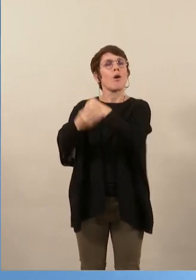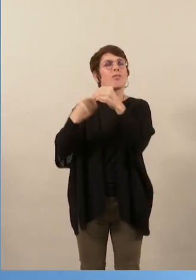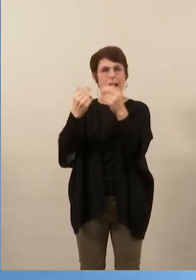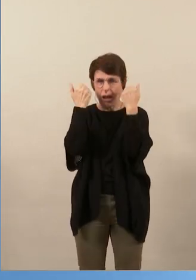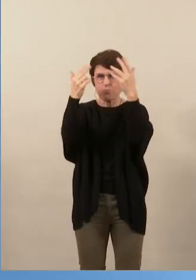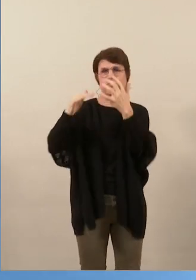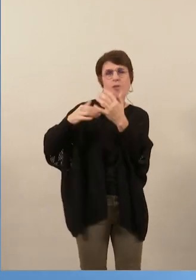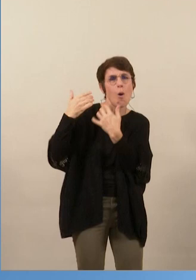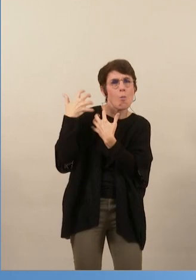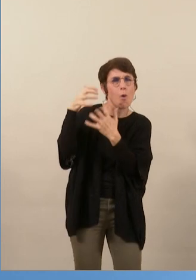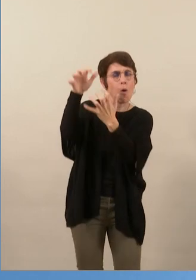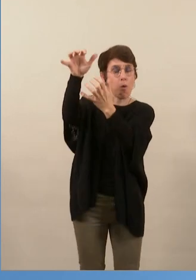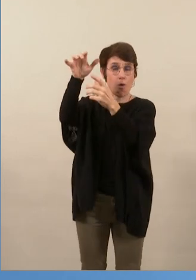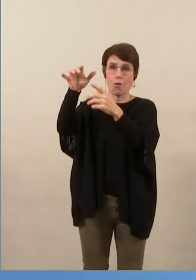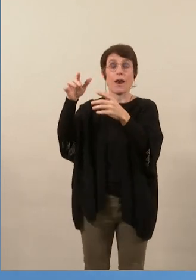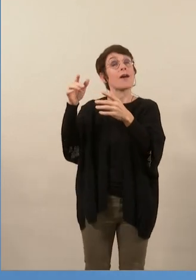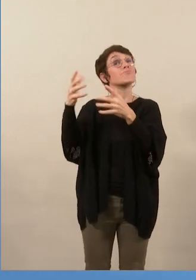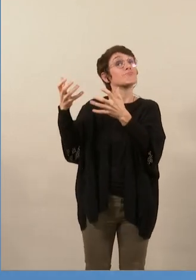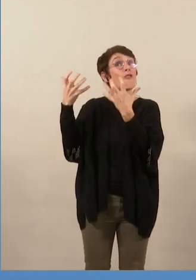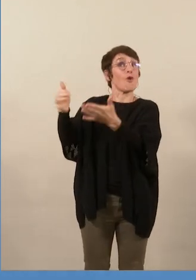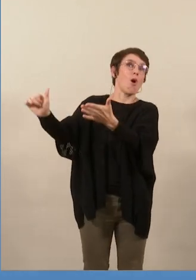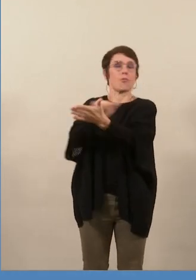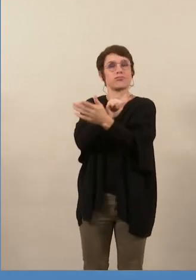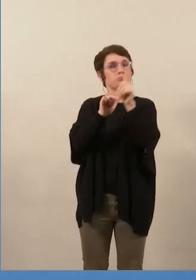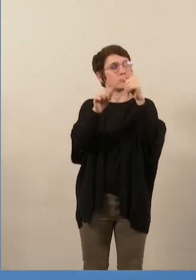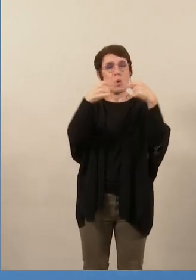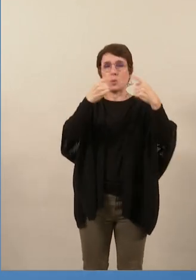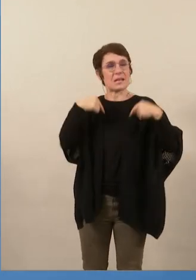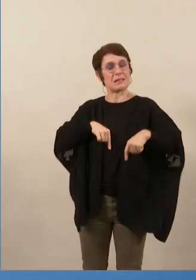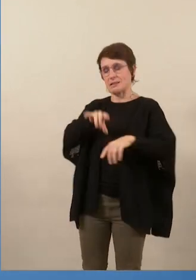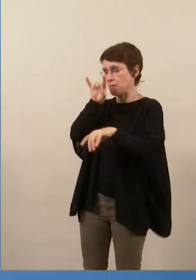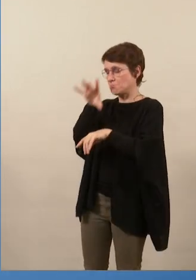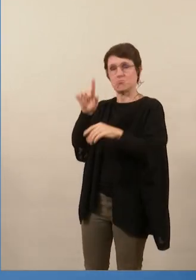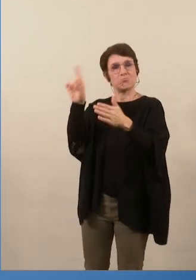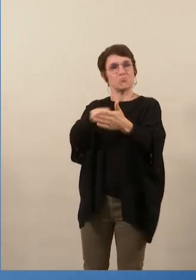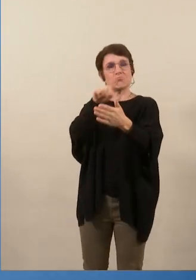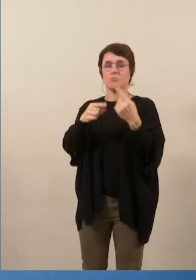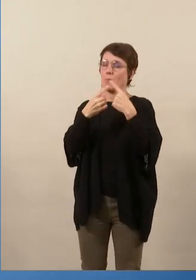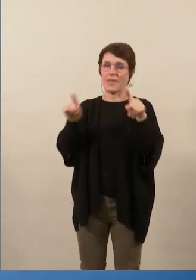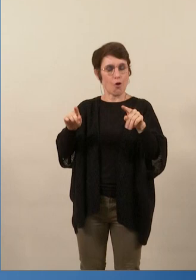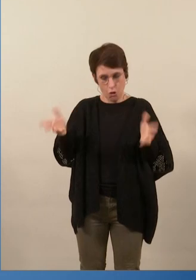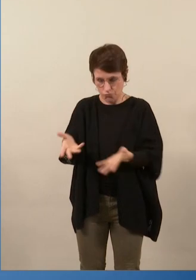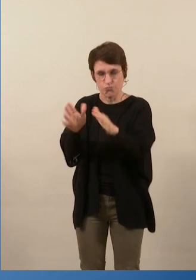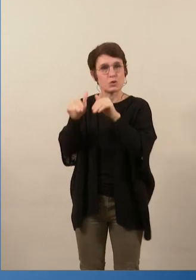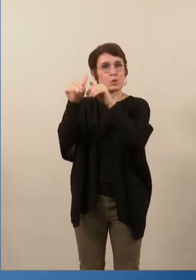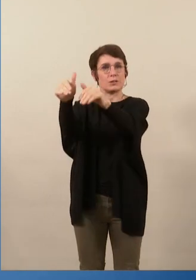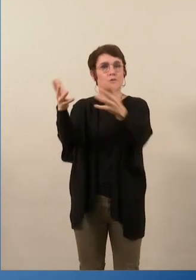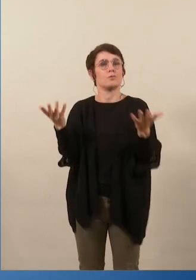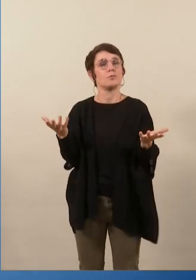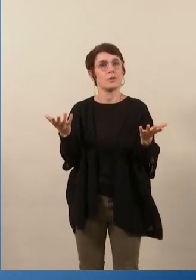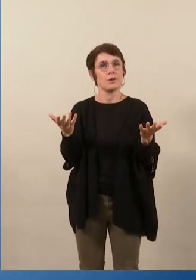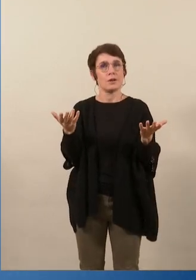il l'a fait sans pour autant accorder un blanc sein au mouvement de désobéissance civile c'est donc au regard du droit